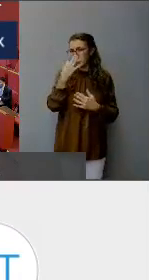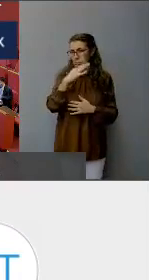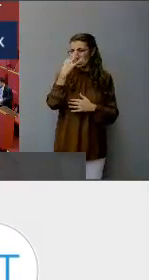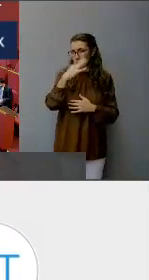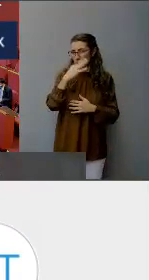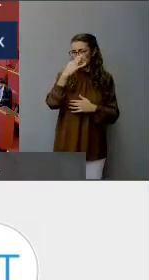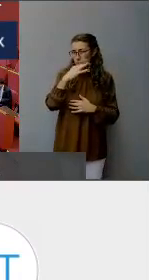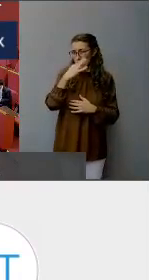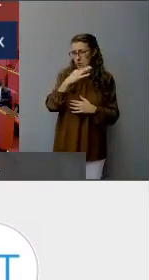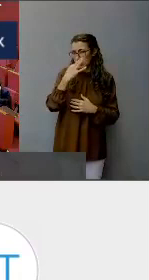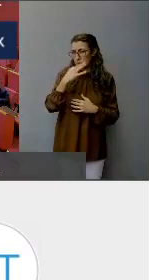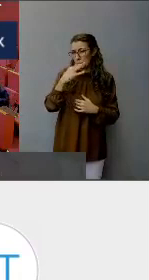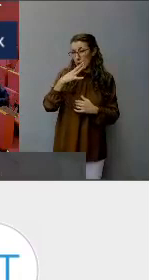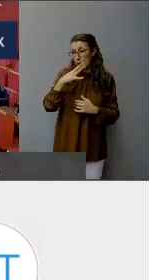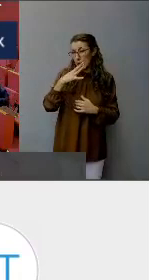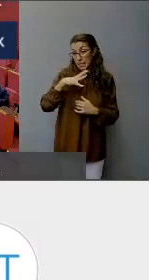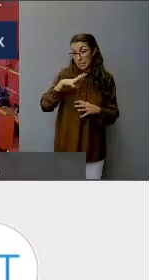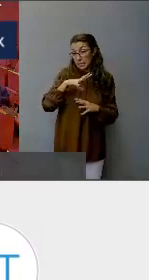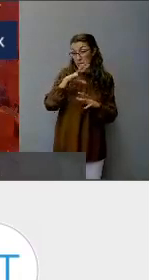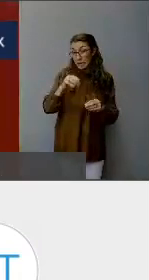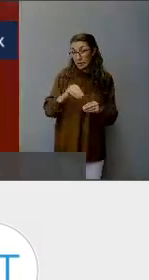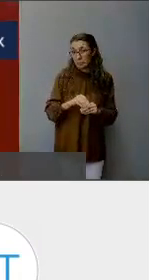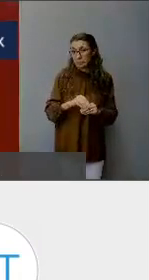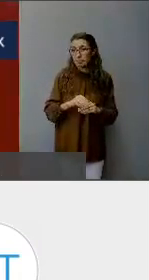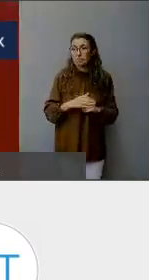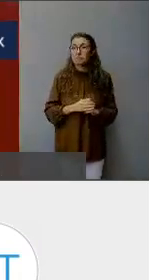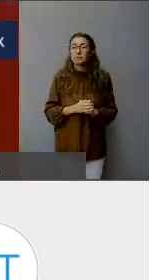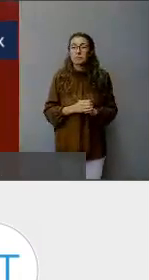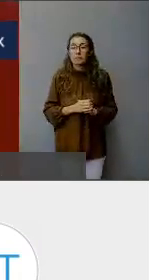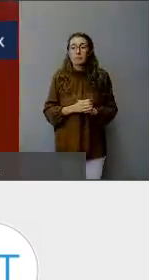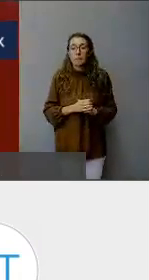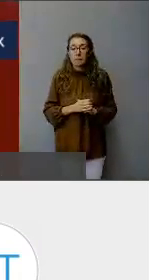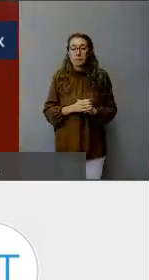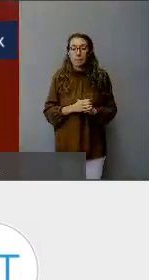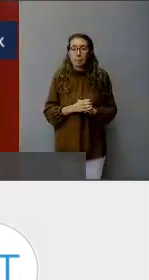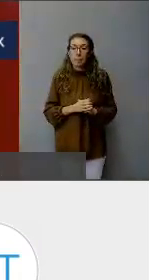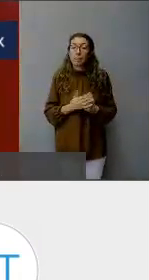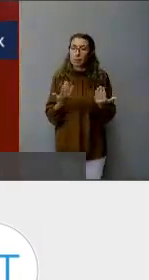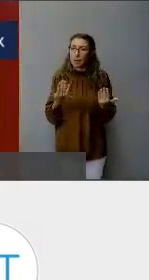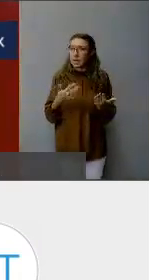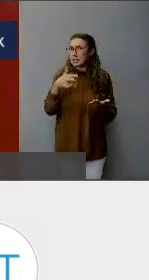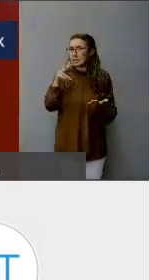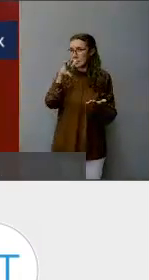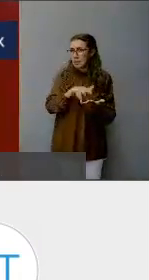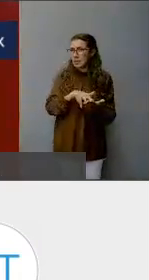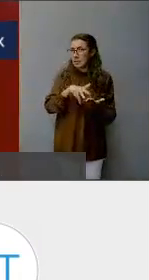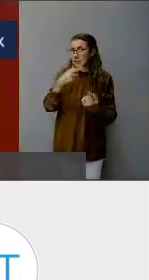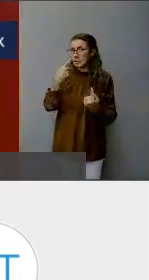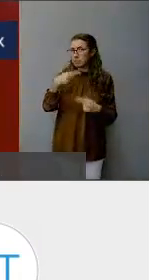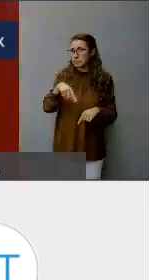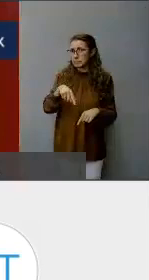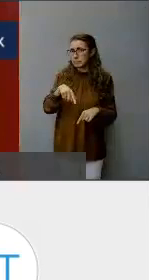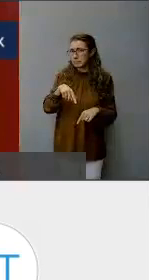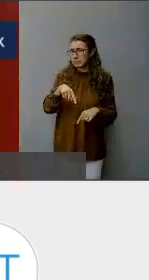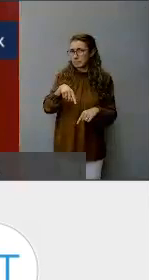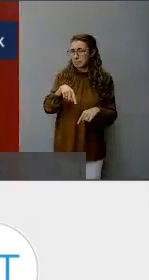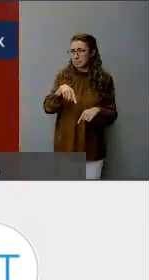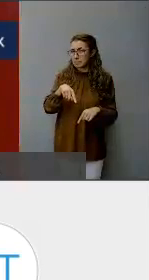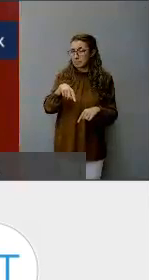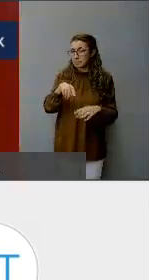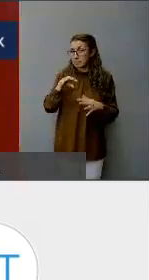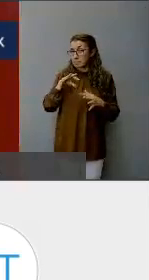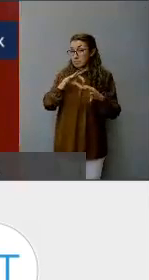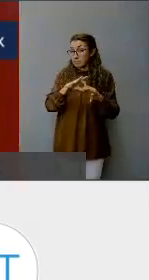illustrazione che parte da questa sentenza della giustizia amministrativa